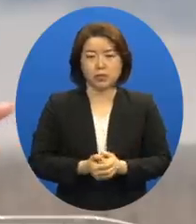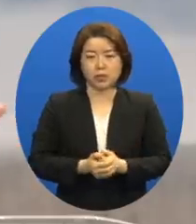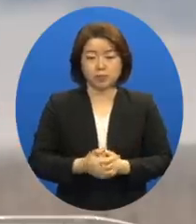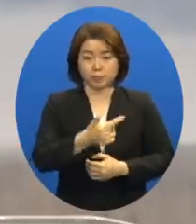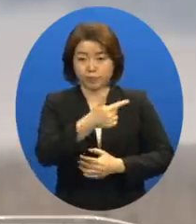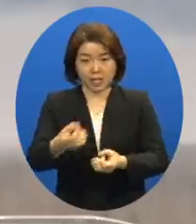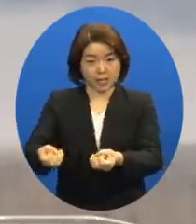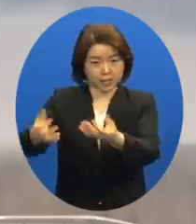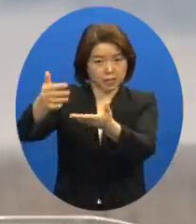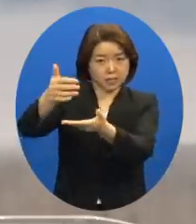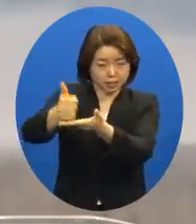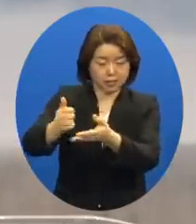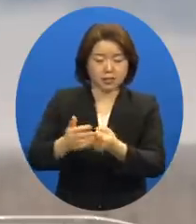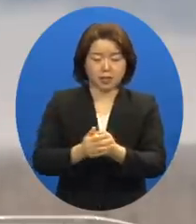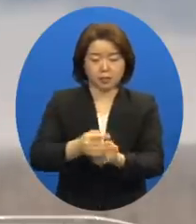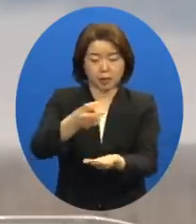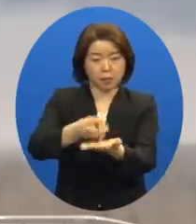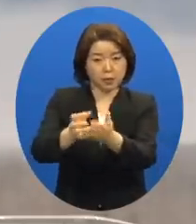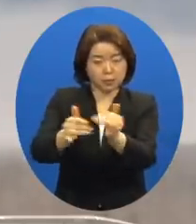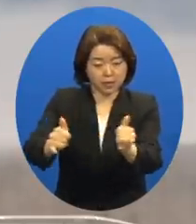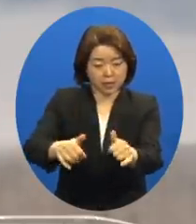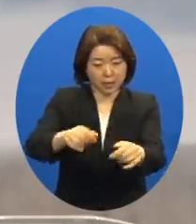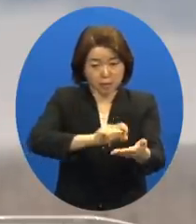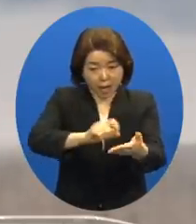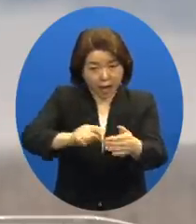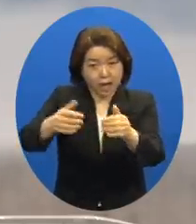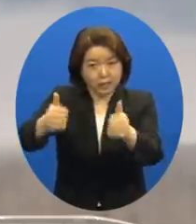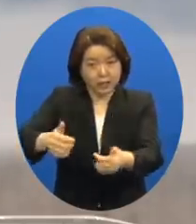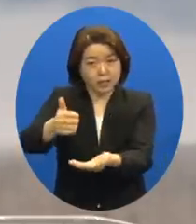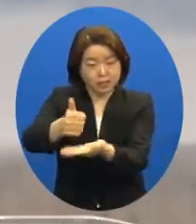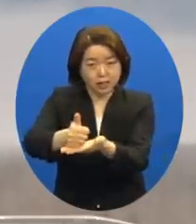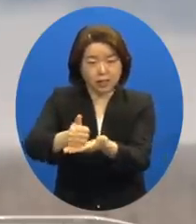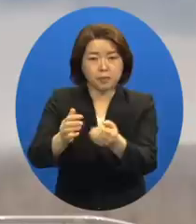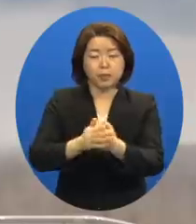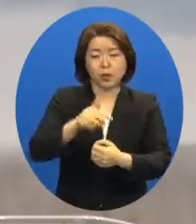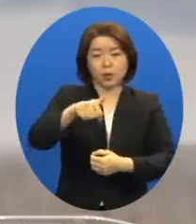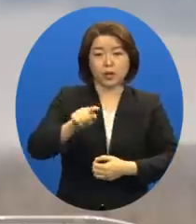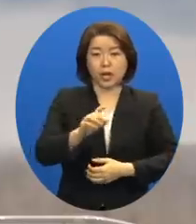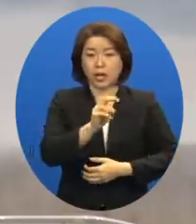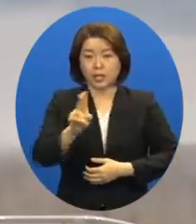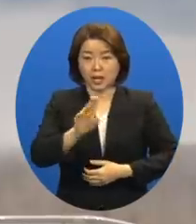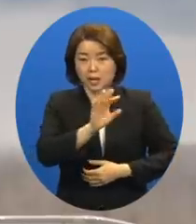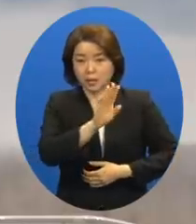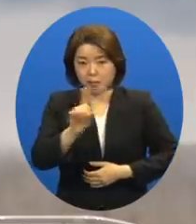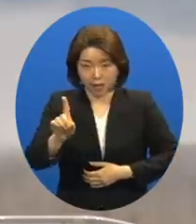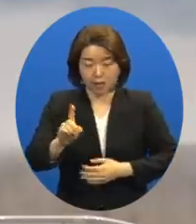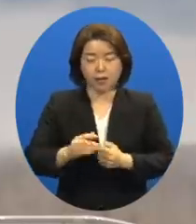대제사장과 그리고 바리새인들과 서기관과 가야바 그리고